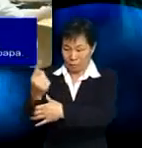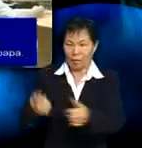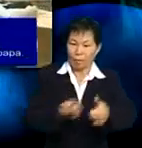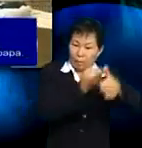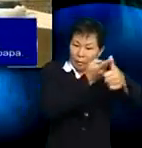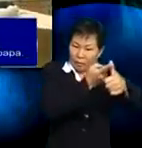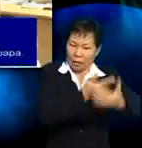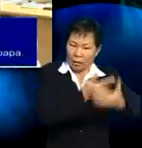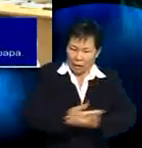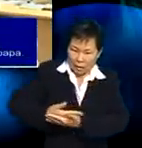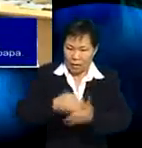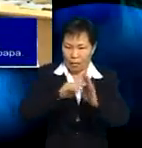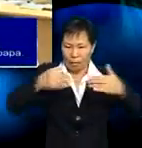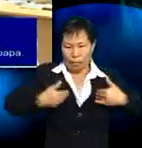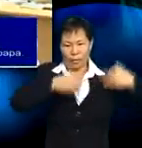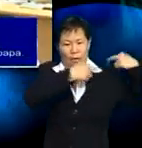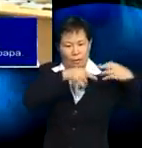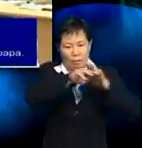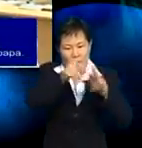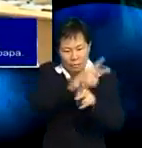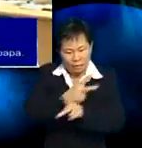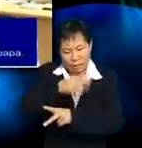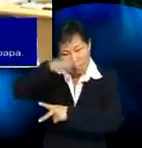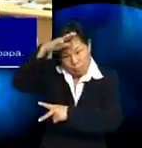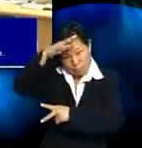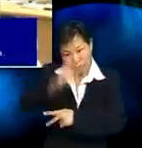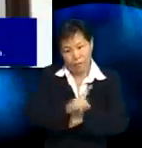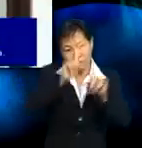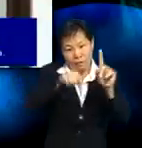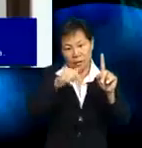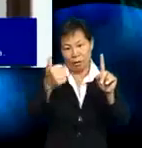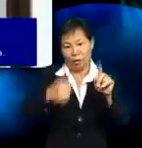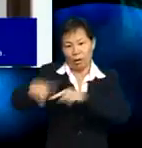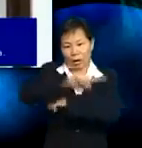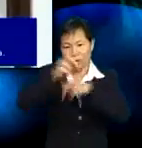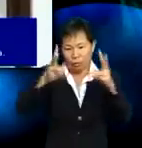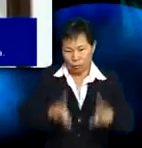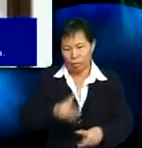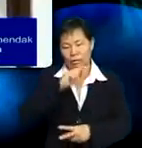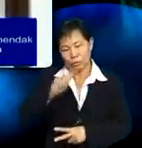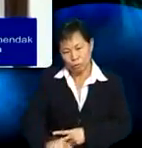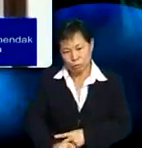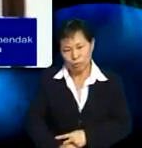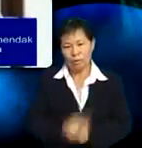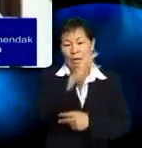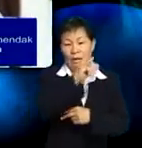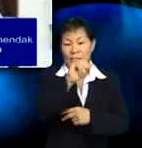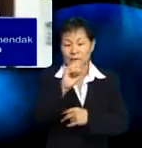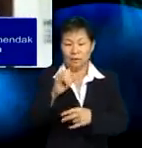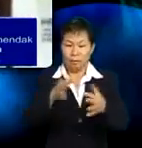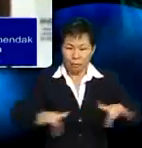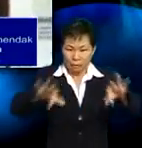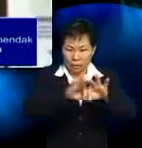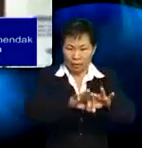pendahuluan anak-anak mempunyai tanggung jawab menjaga Ibu couple satu oktober ialah hari waktu tua isi-isi penting